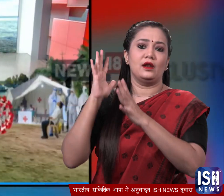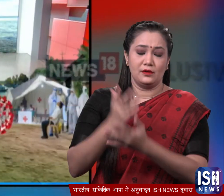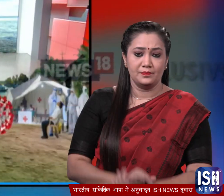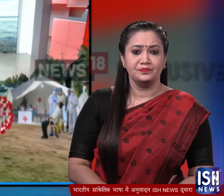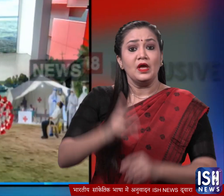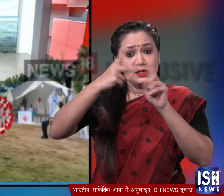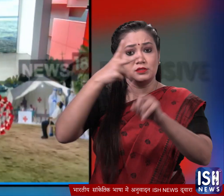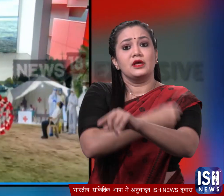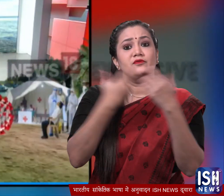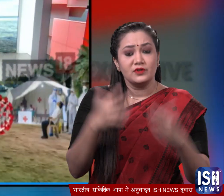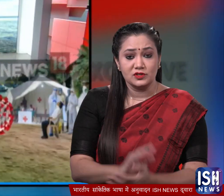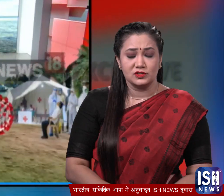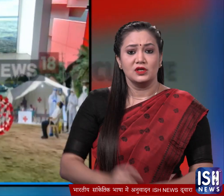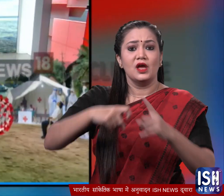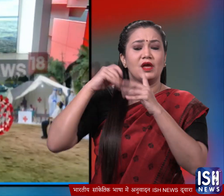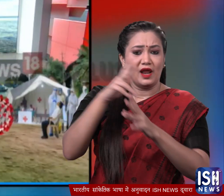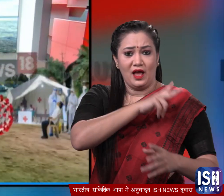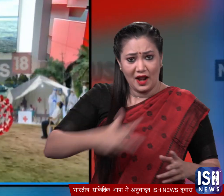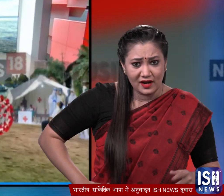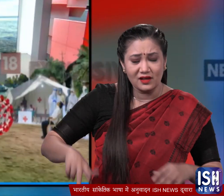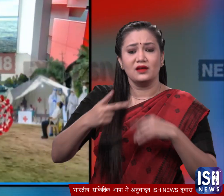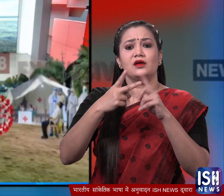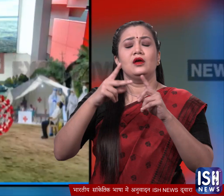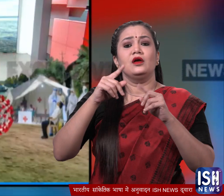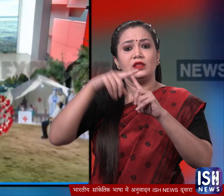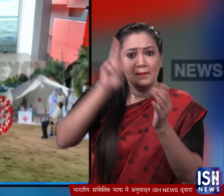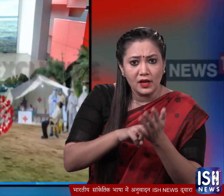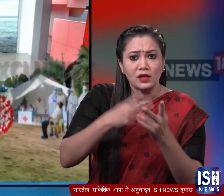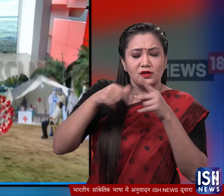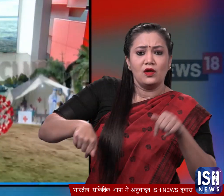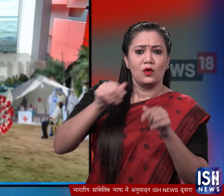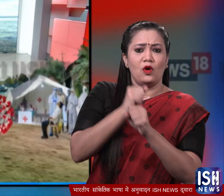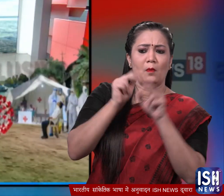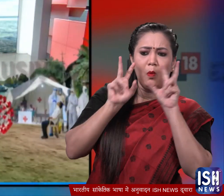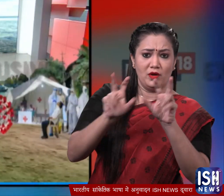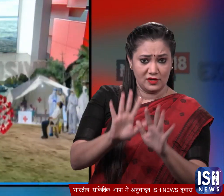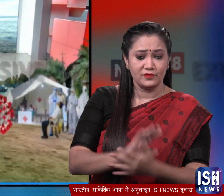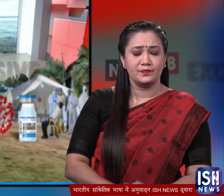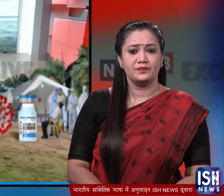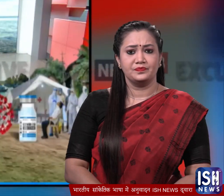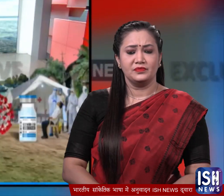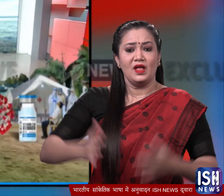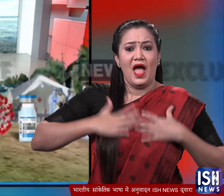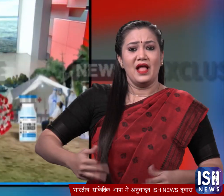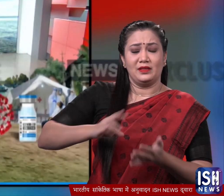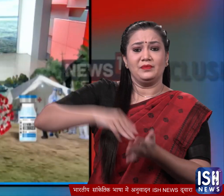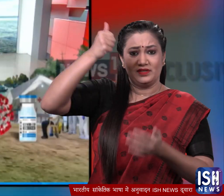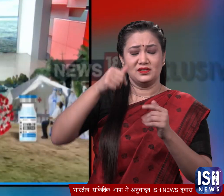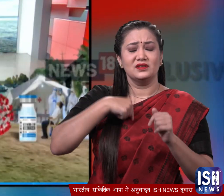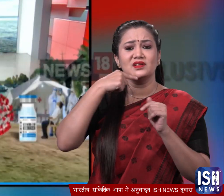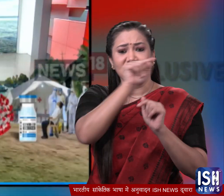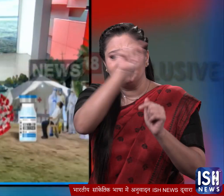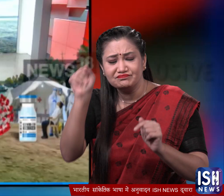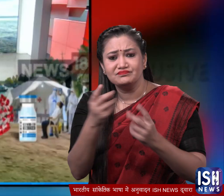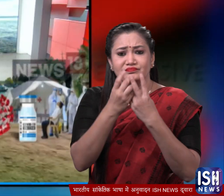लग चुकी है। केरल के अलावा कर्नाटक और तमिलनाडु में भी बढ़ रहे मामलों पर सरकार की नजर है और यही वजह है कि स्वास्थ्य मंत्रालय इन राज्यों